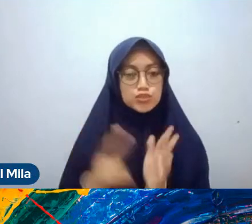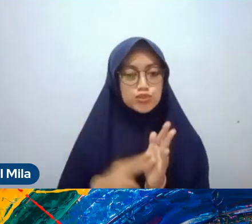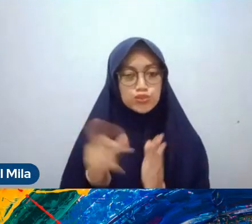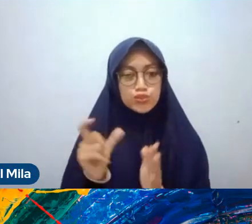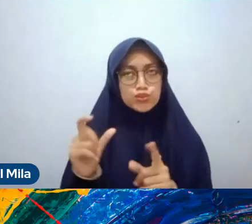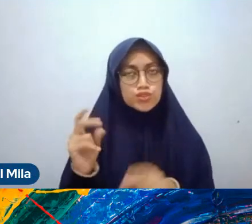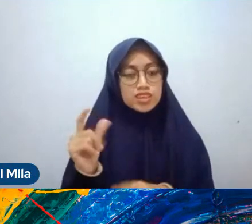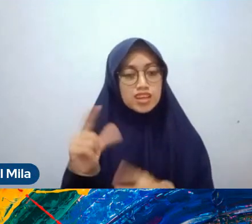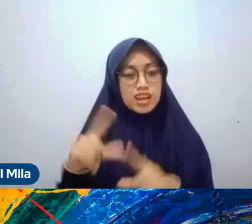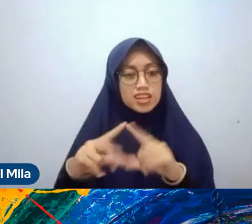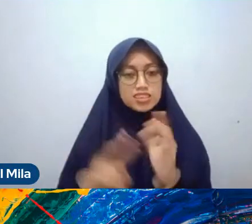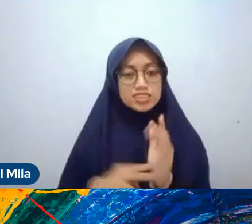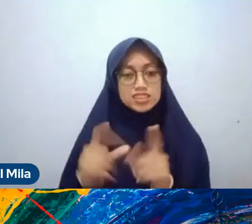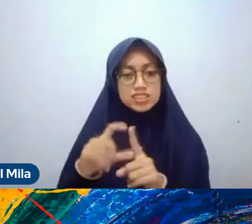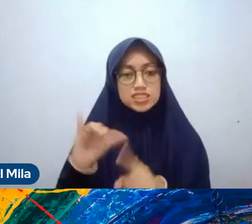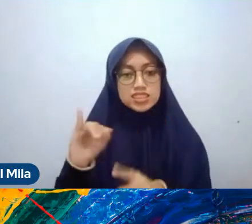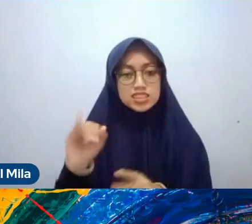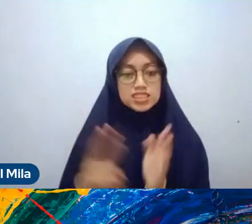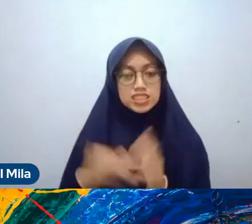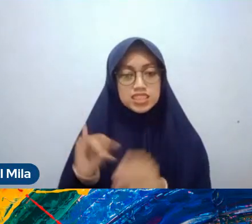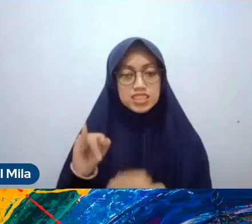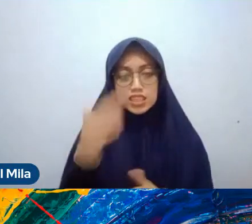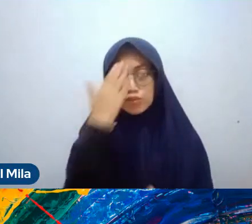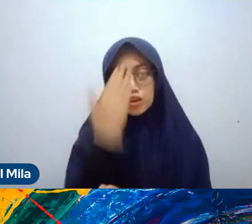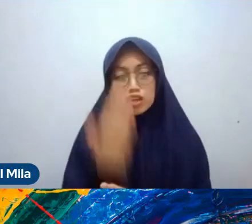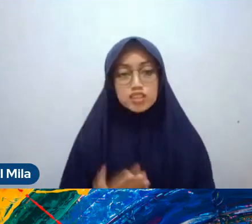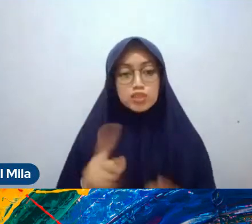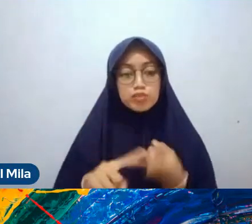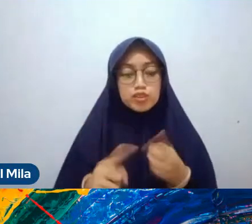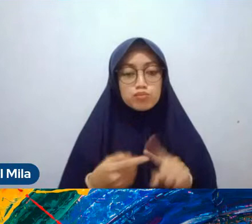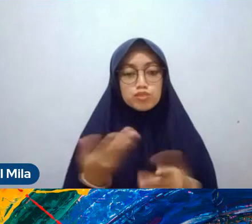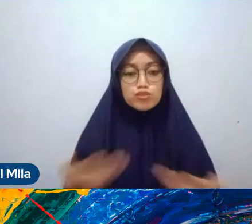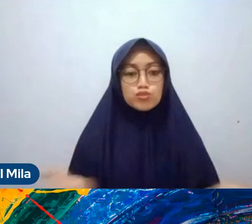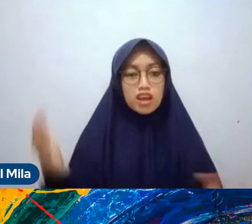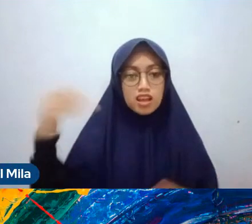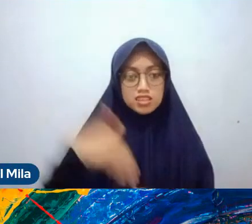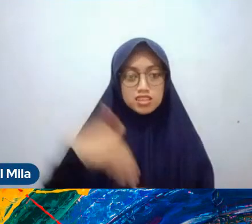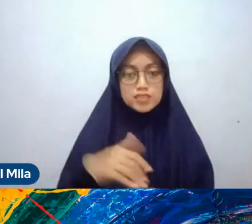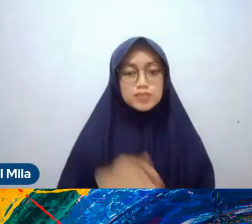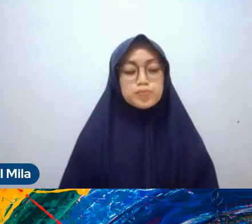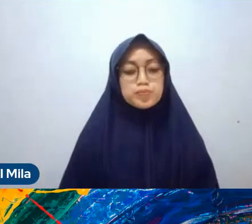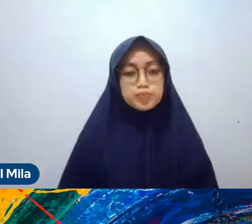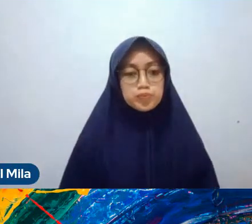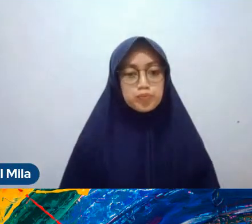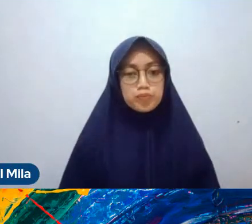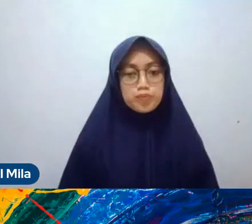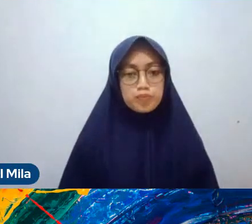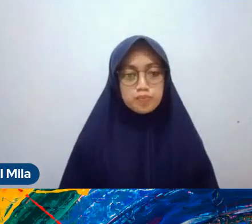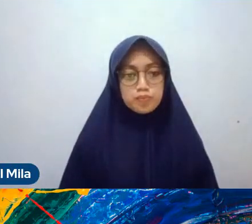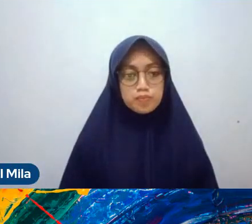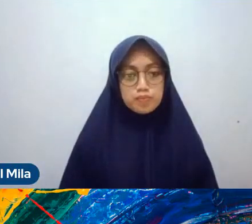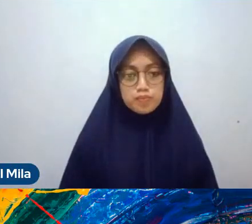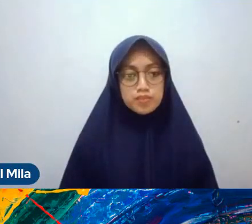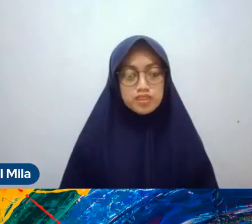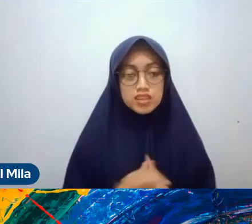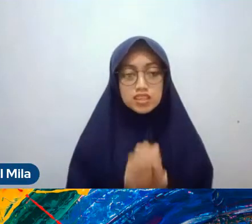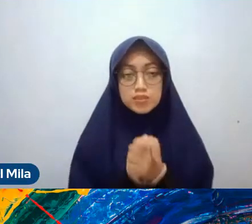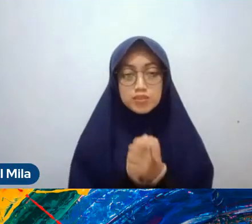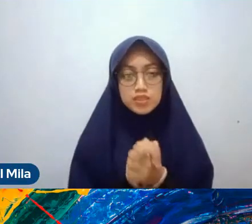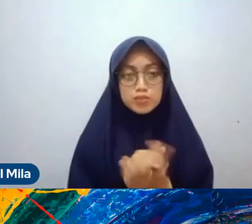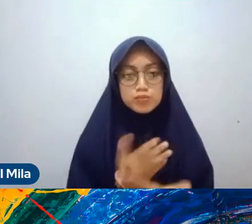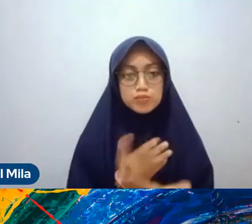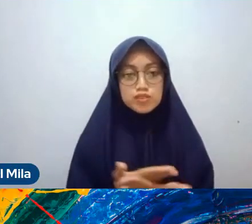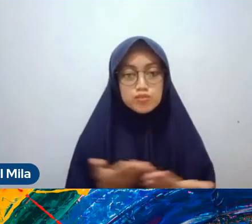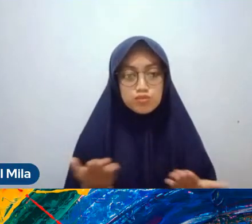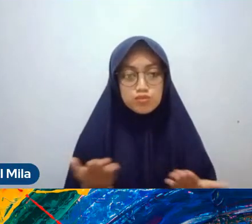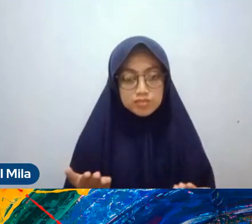telah hadir di acara kita hari ini. Ya, sahabat luar biasa, classmate